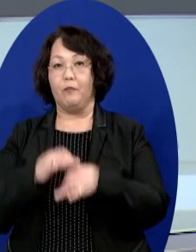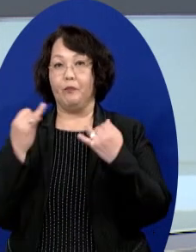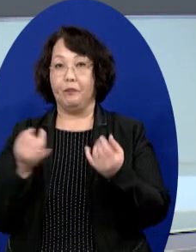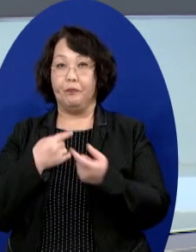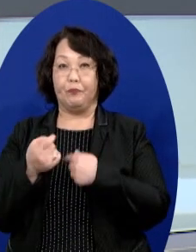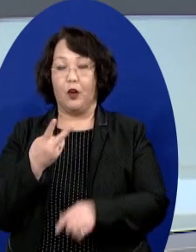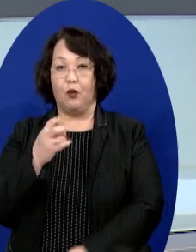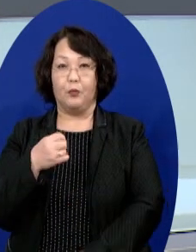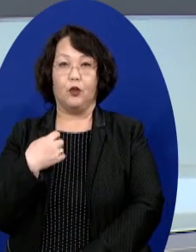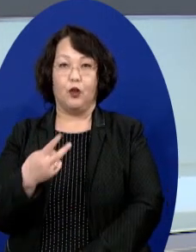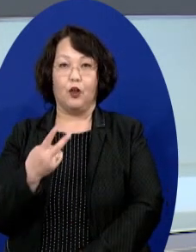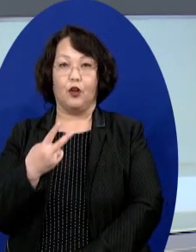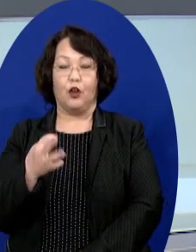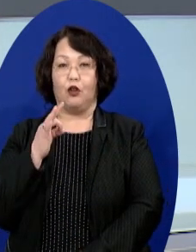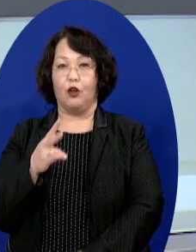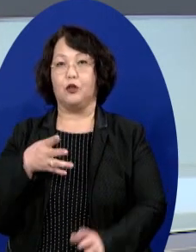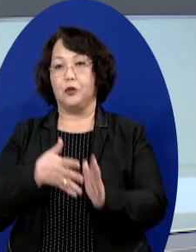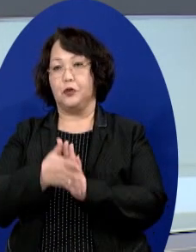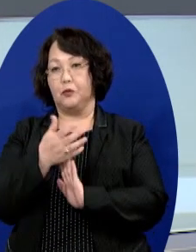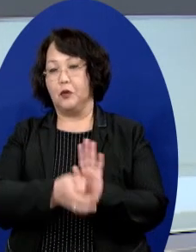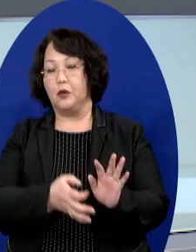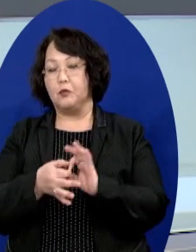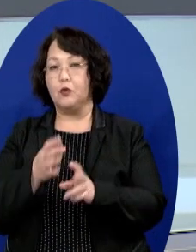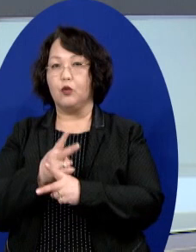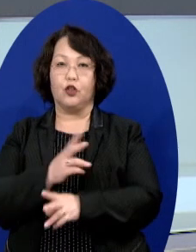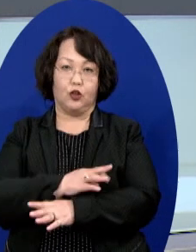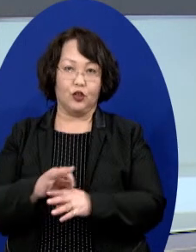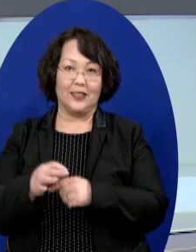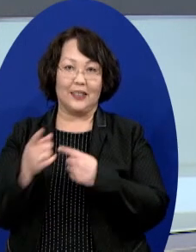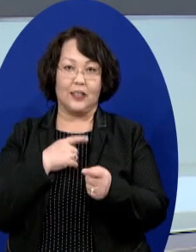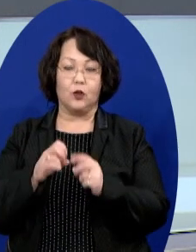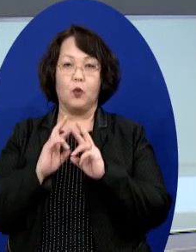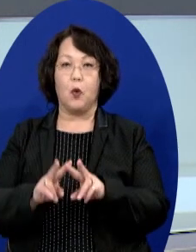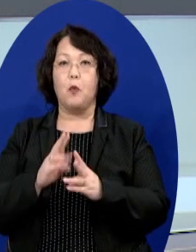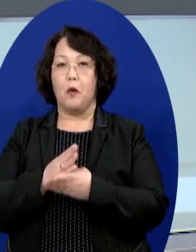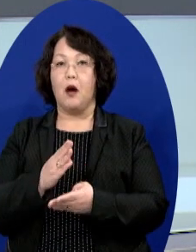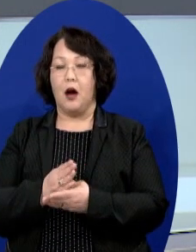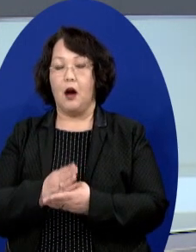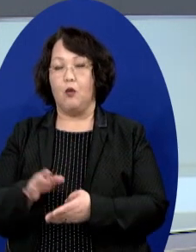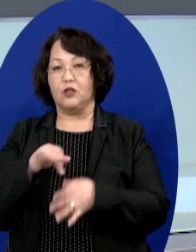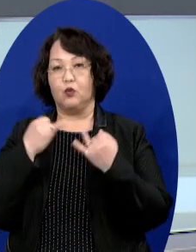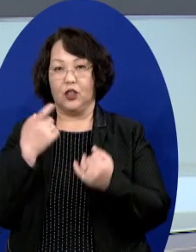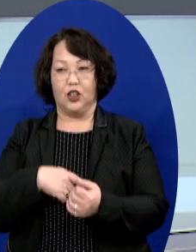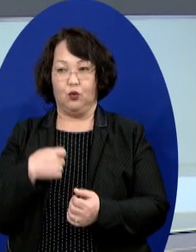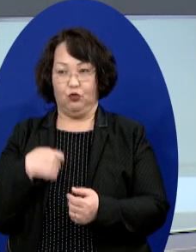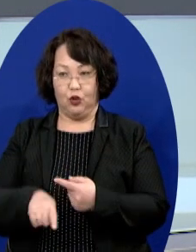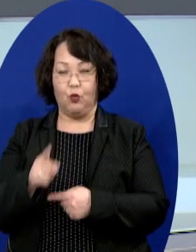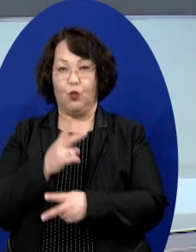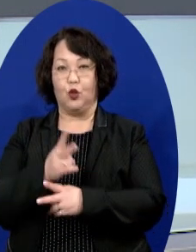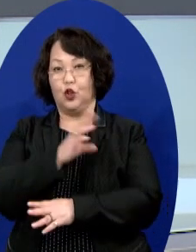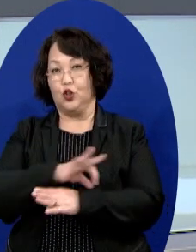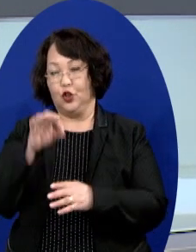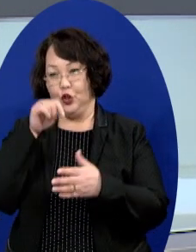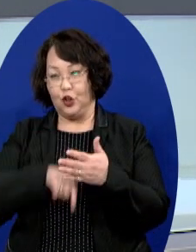хуралдаанаар 2022 оны төсвийн тодотголтой дагалтдах хуулиудын төслийн хэлэлцүүлгийг үргэлжлүүлсэн байна. Улсын хурлын гишүүд тухайн хуулиудын төсөл дэх